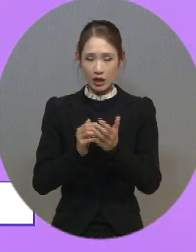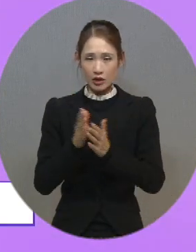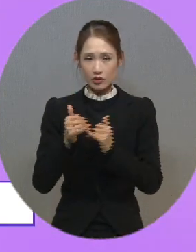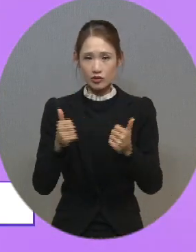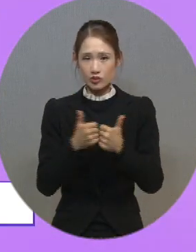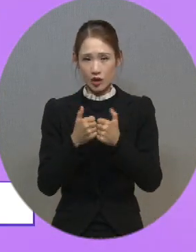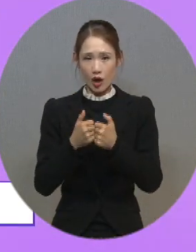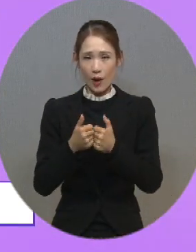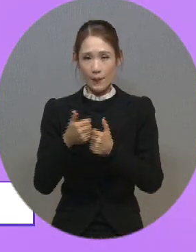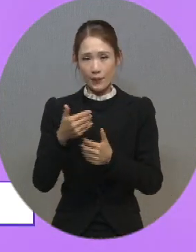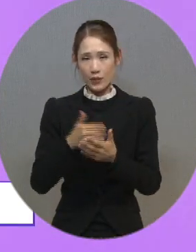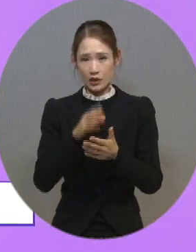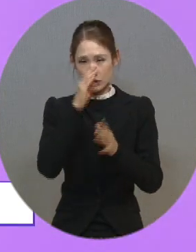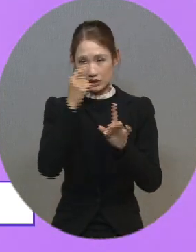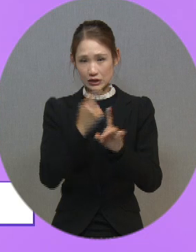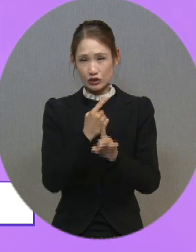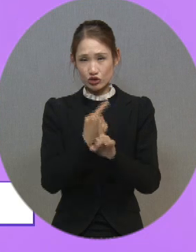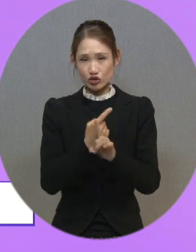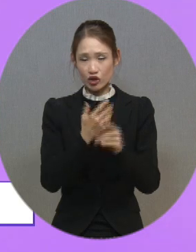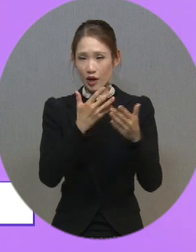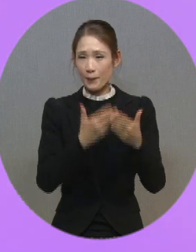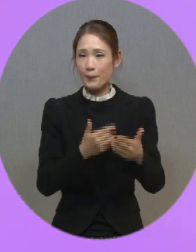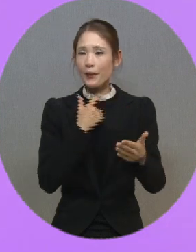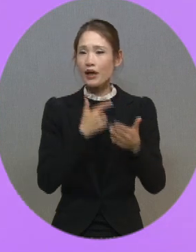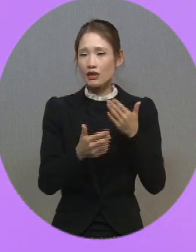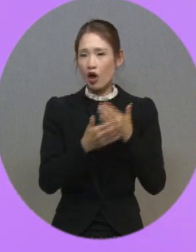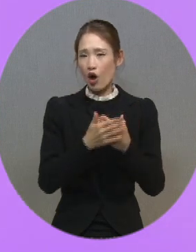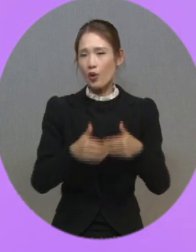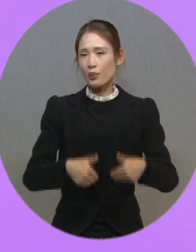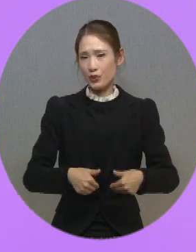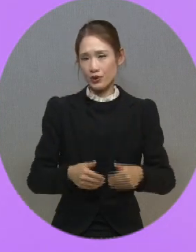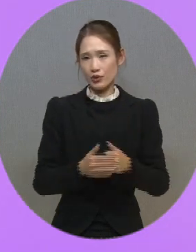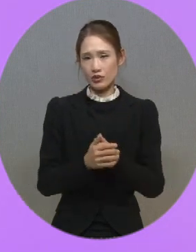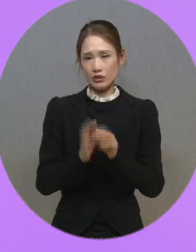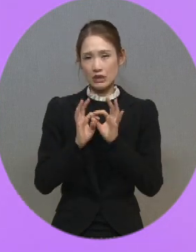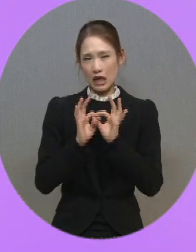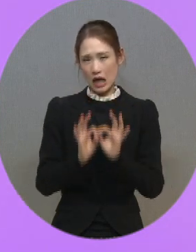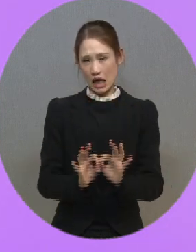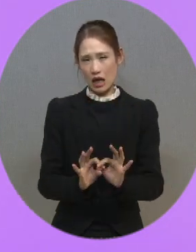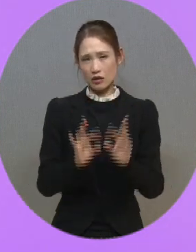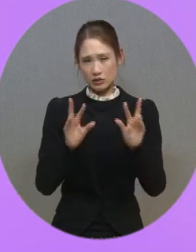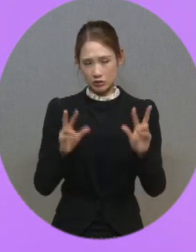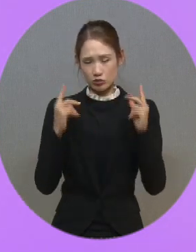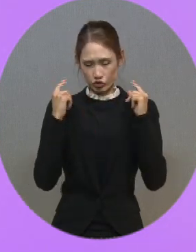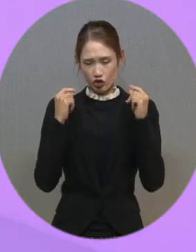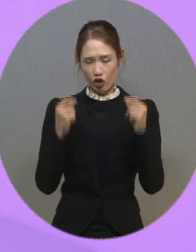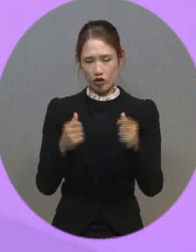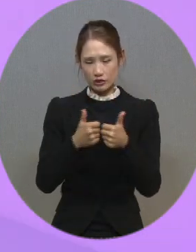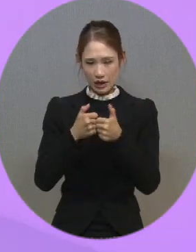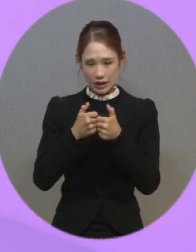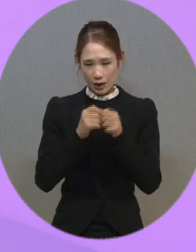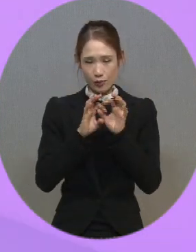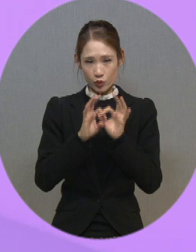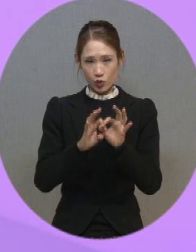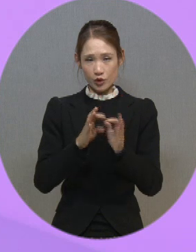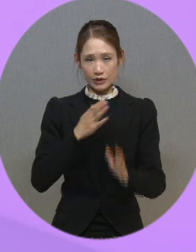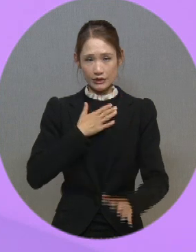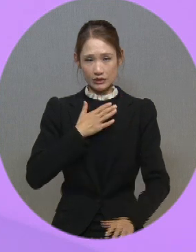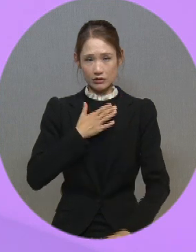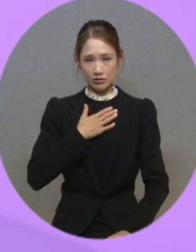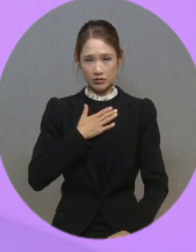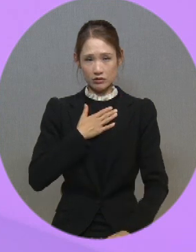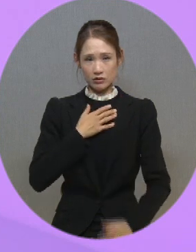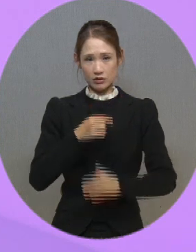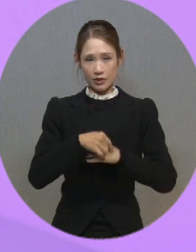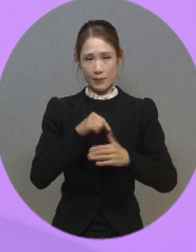상담을 받으면서 치유받은 경험이 있어야 되거든요. 그래서 계속해서 지금도 역시 상담을 하면서도 제가